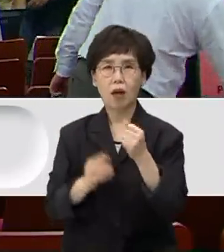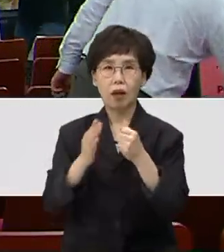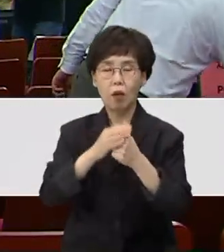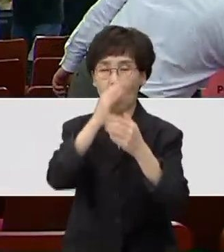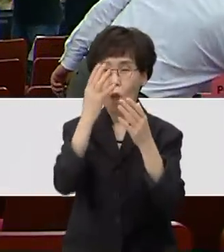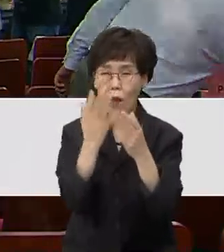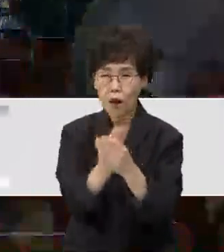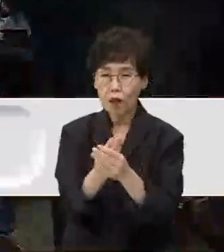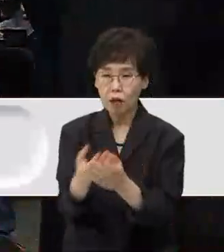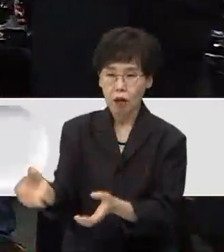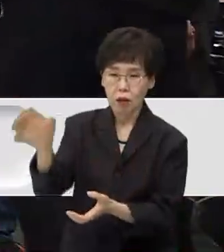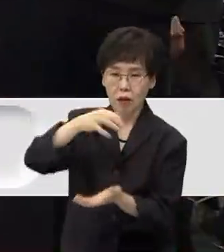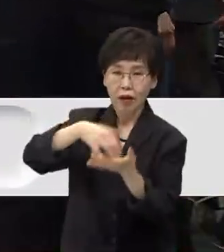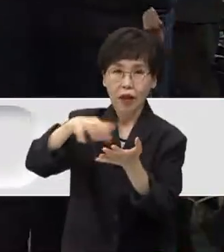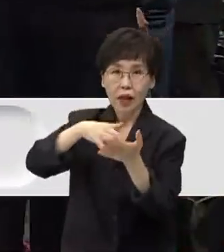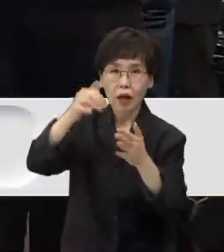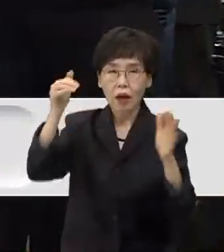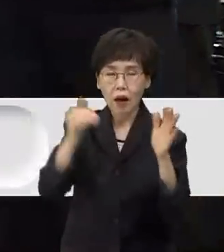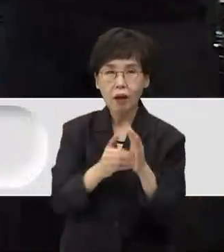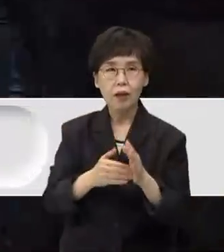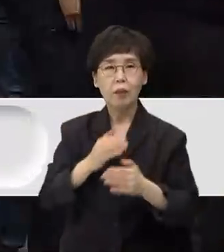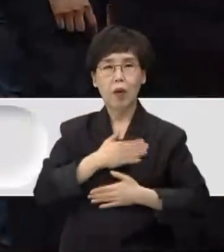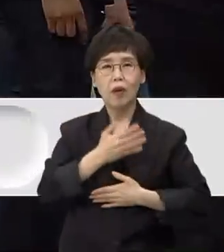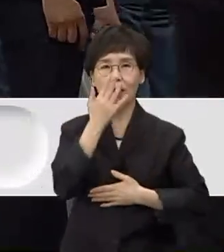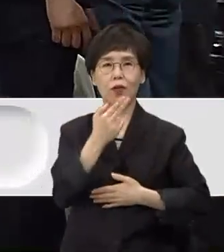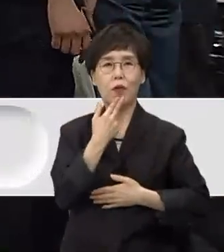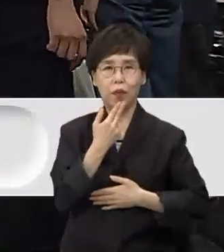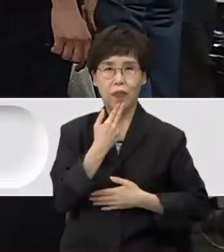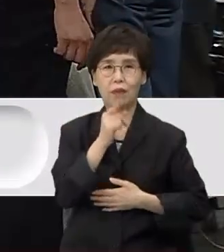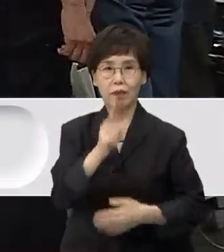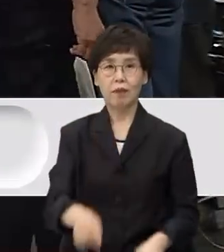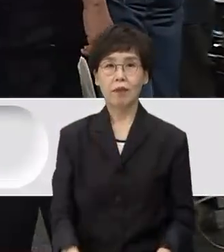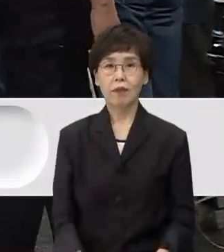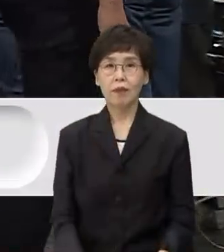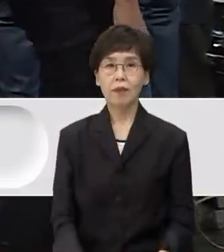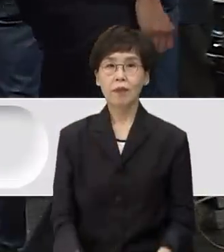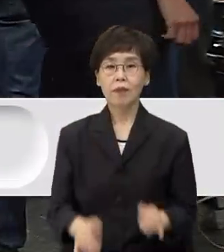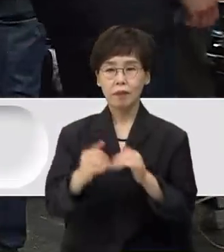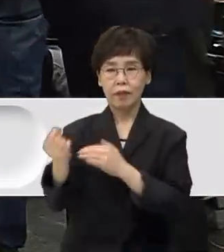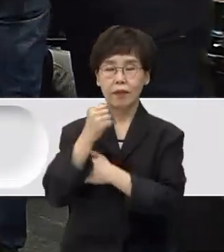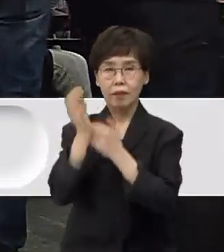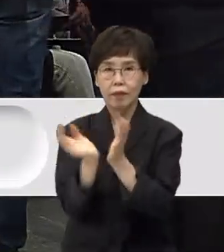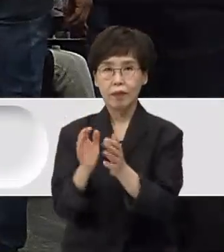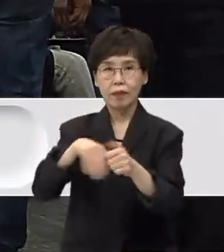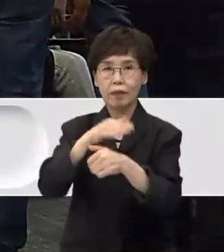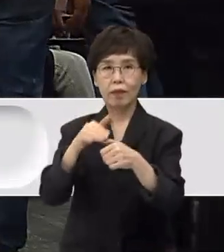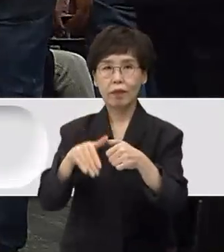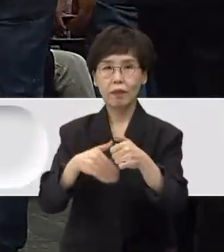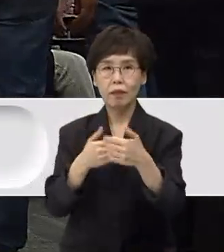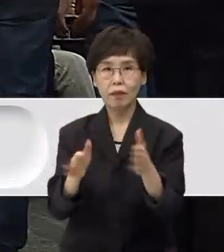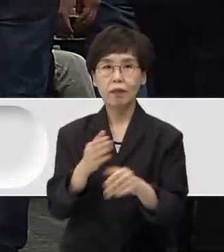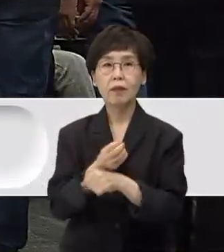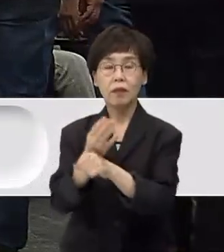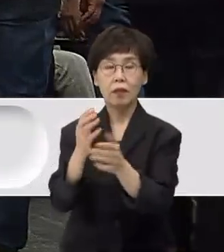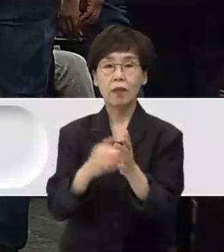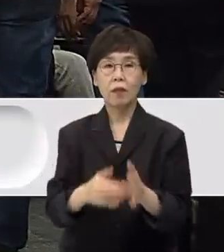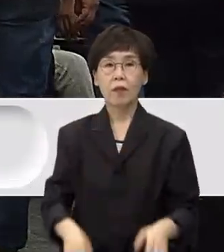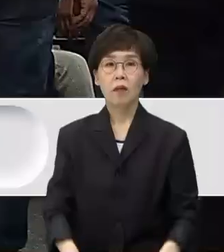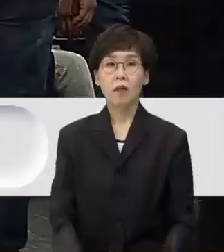열릴 때까지는 방심할 수 없다며 개표 방송을 지켜보고 있습니다. 지금까지 국민의힘 개표 상황실에서 SBS